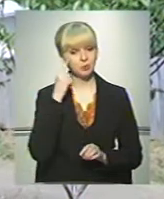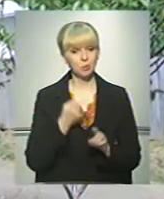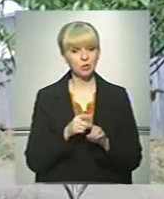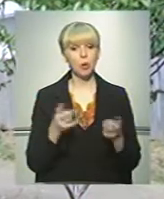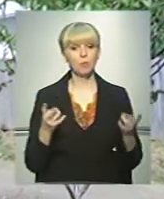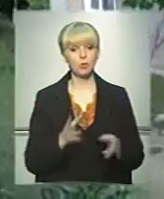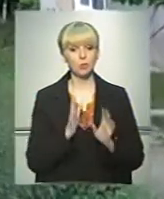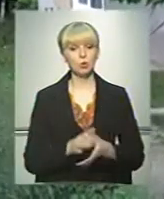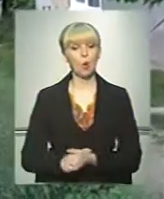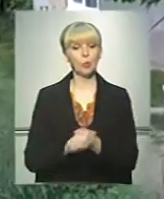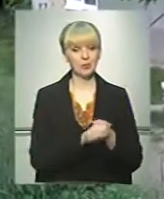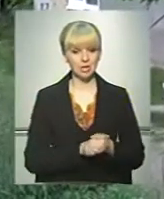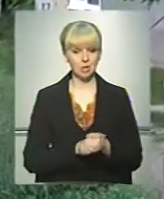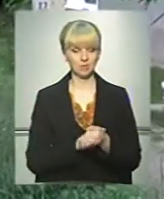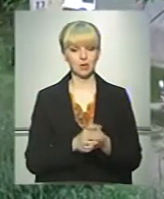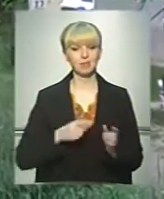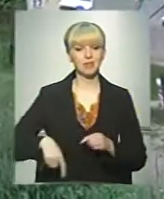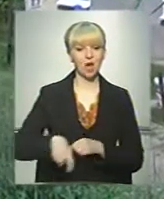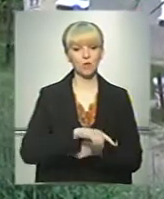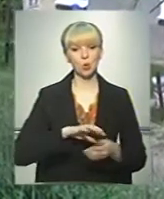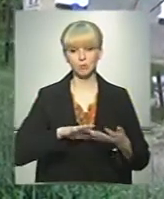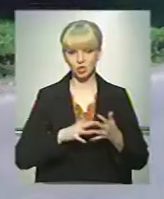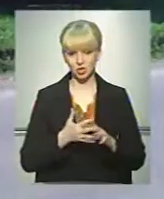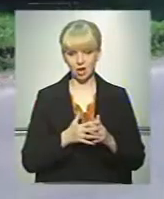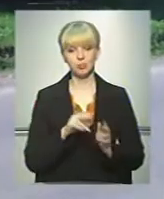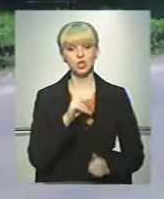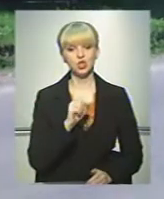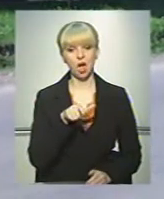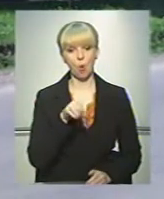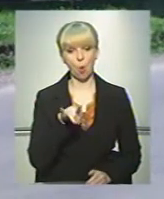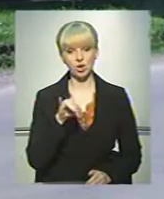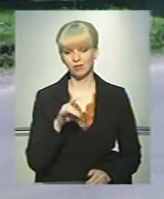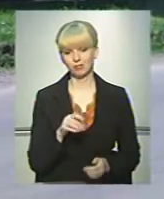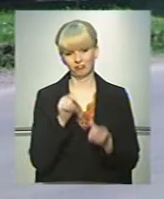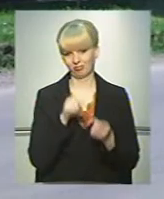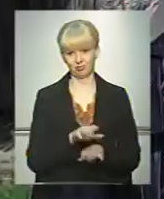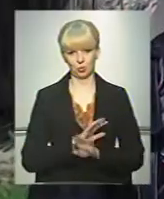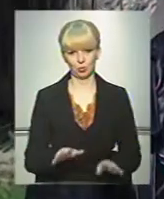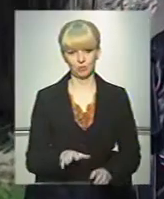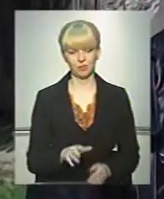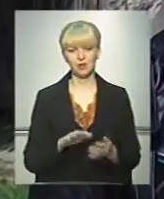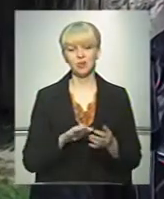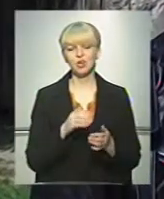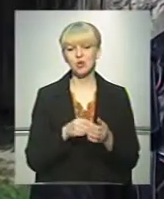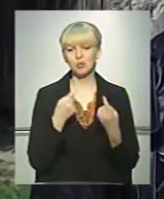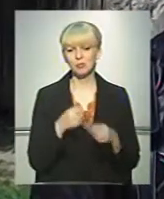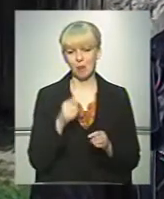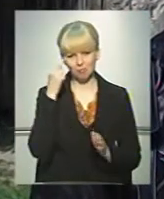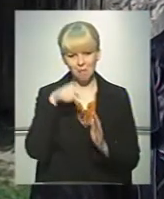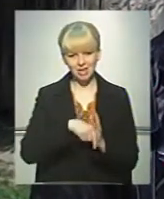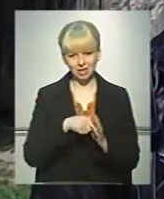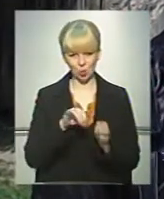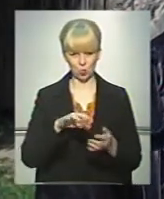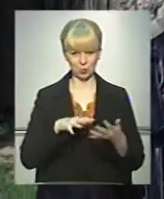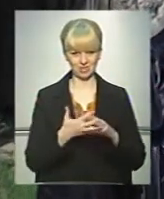що потрібно буде об'єднуватися із навколишніми селами, чагорівцям не до душі. Зовсім різні менталітети у